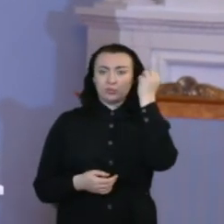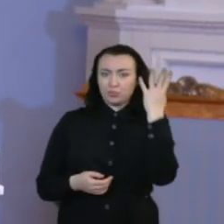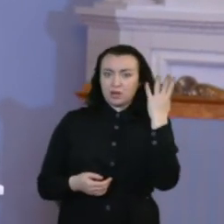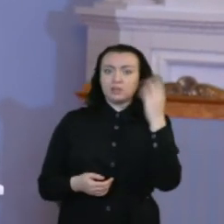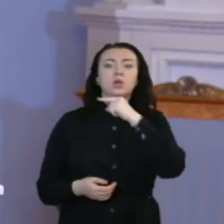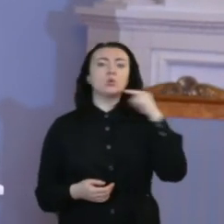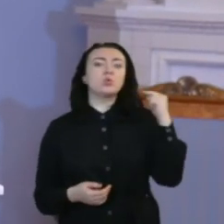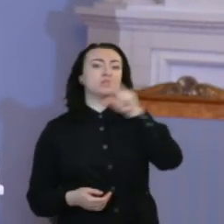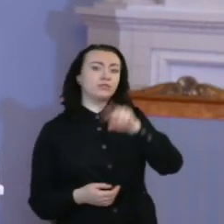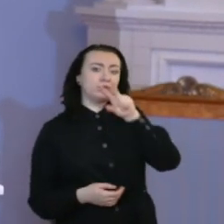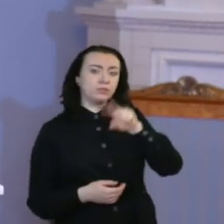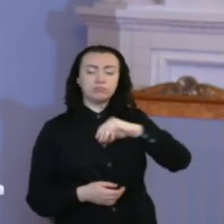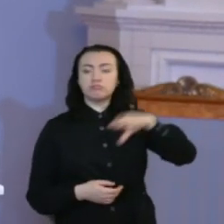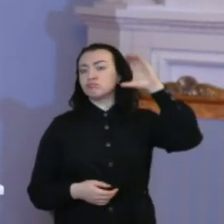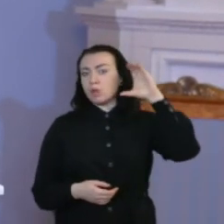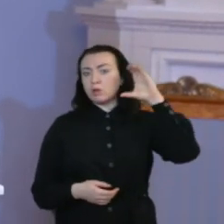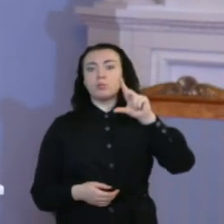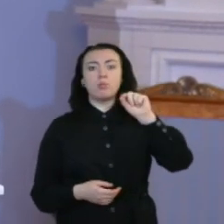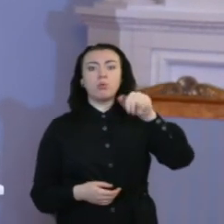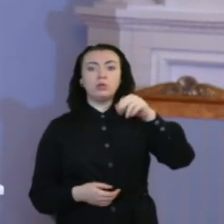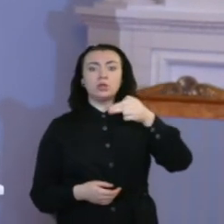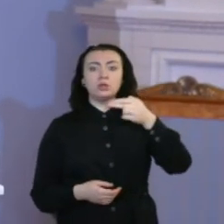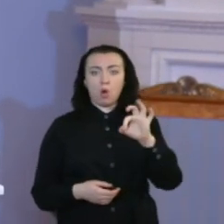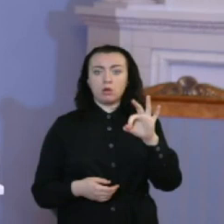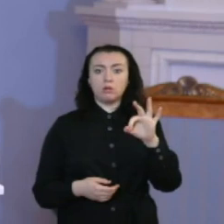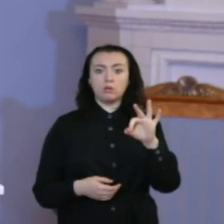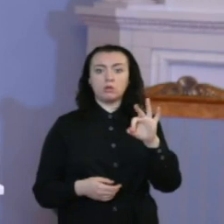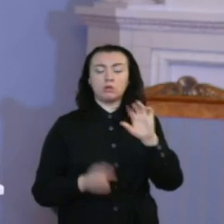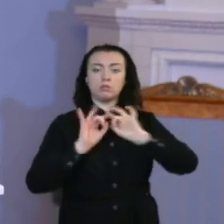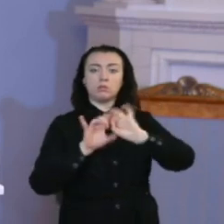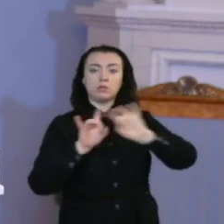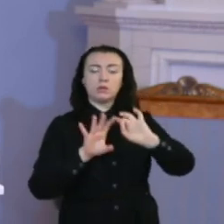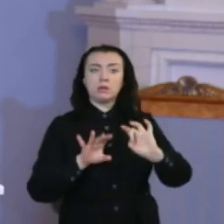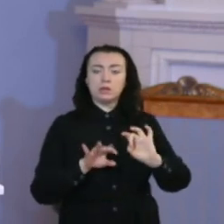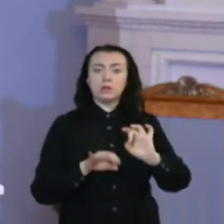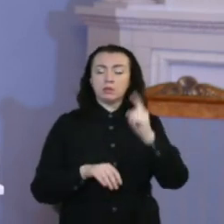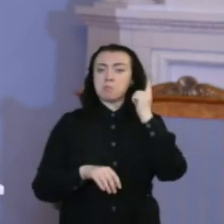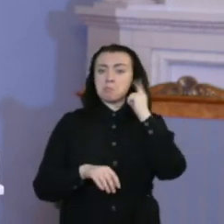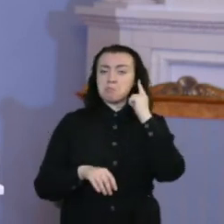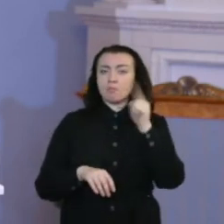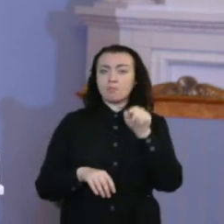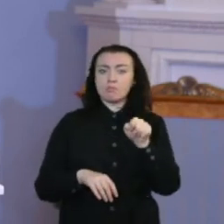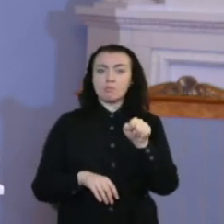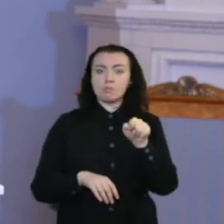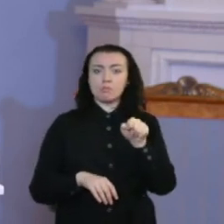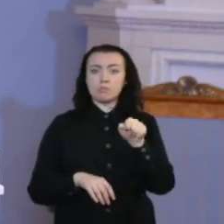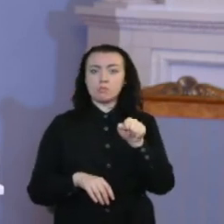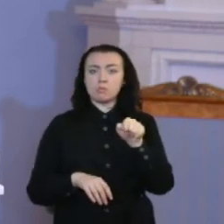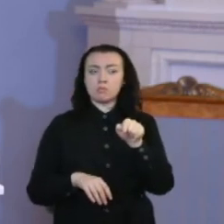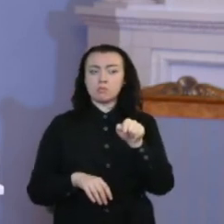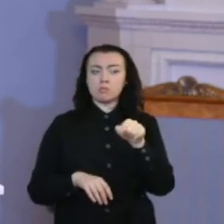kalbą ir klausė pono Putino pareiškimus originalo kalba, neblogai išgirdo tas